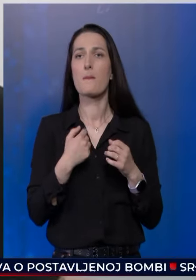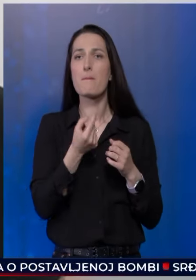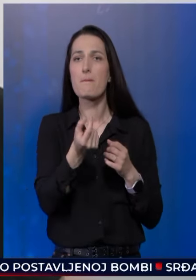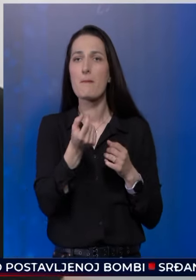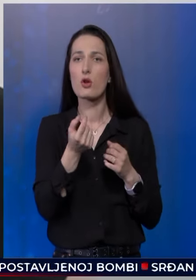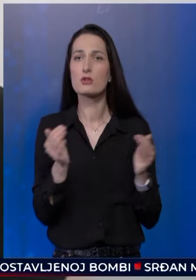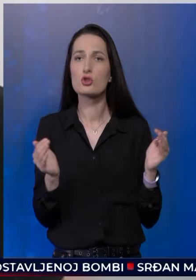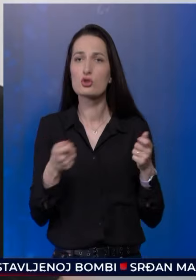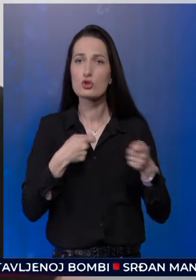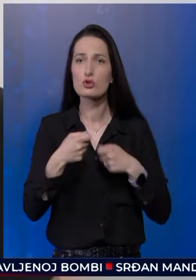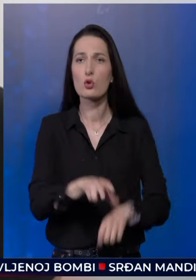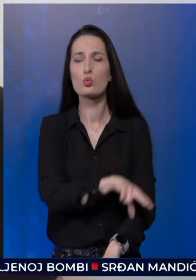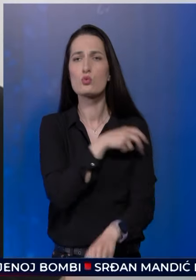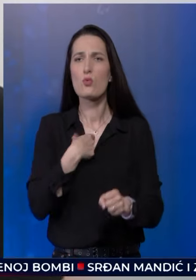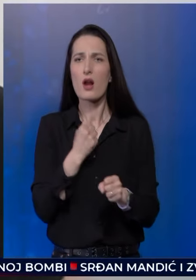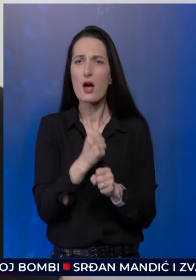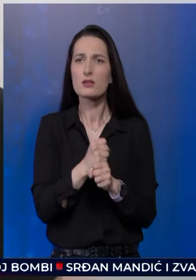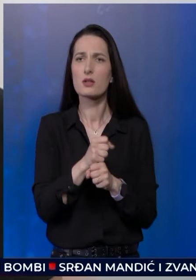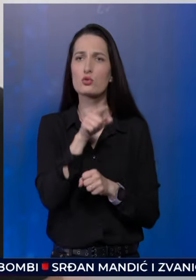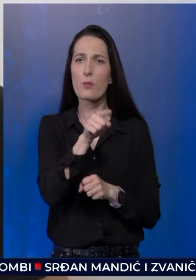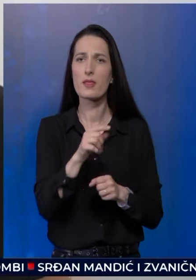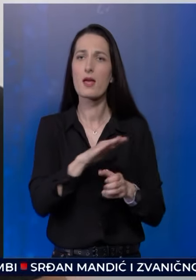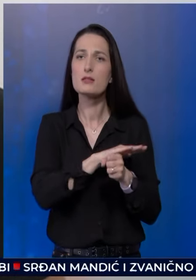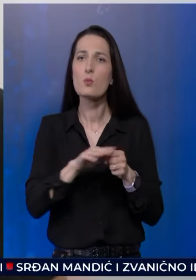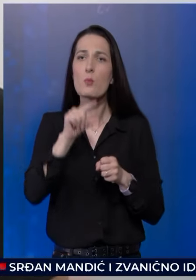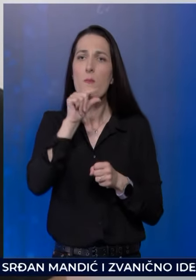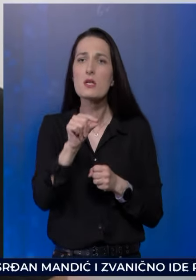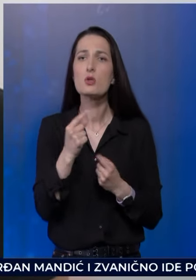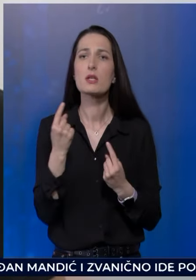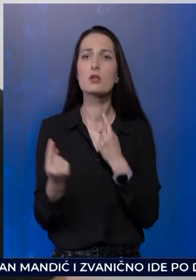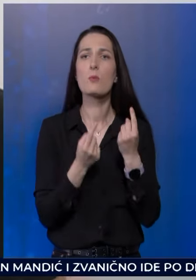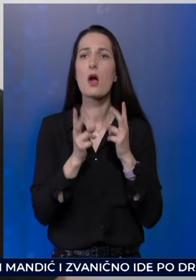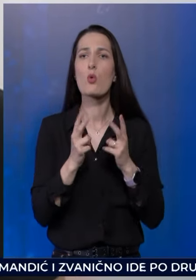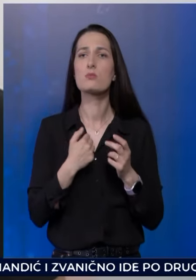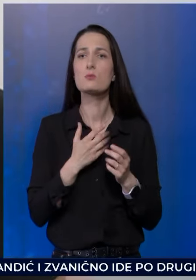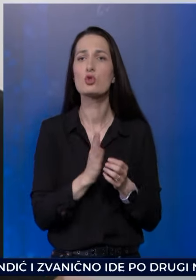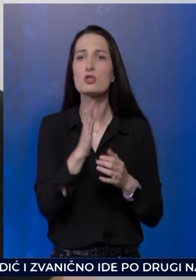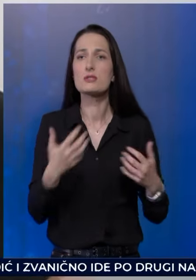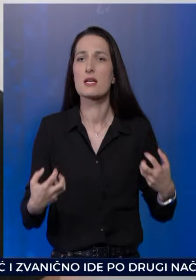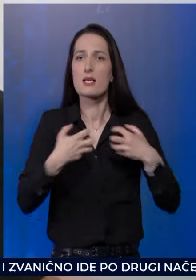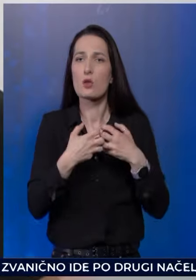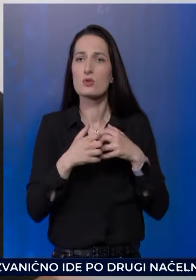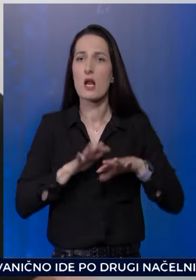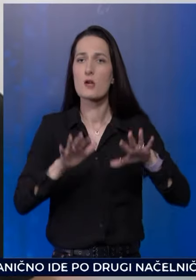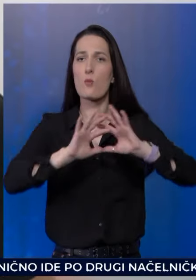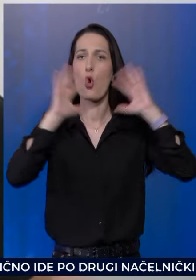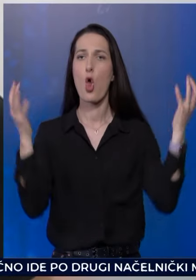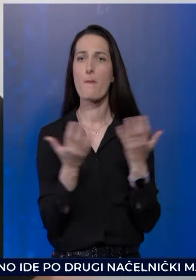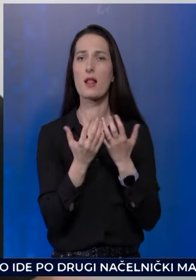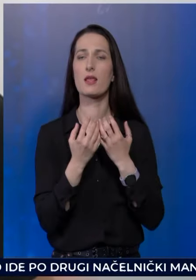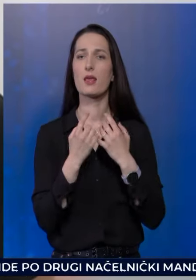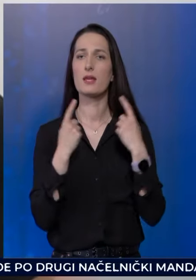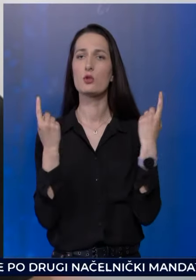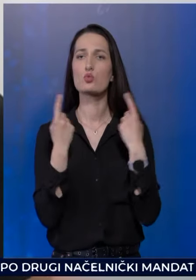smo zaista malo tržište i nekako smo dugo vremena radili na tome da ispunimo barem minimum kriterija kako bismo išli u skladu sa